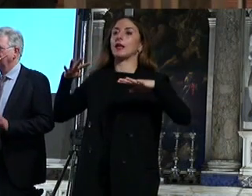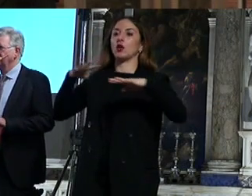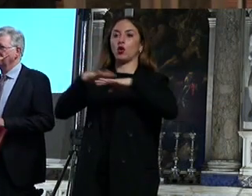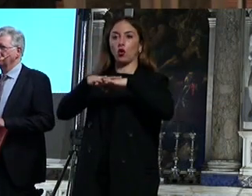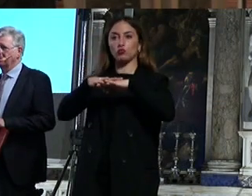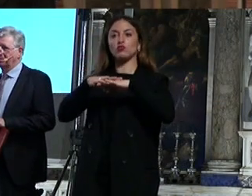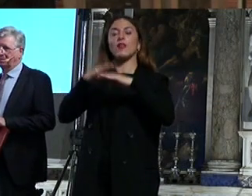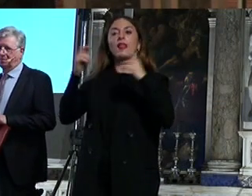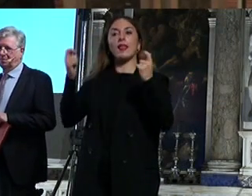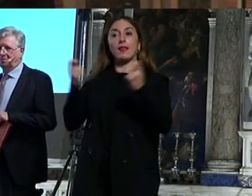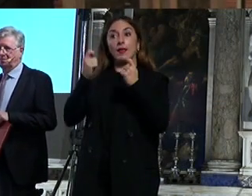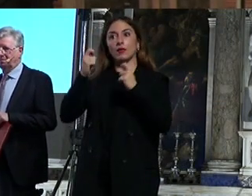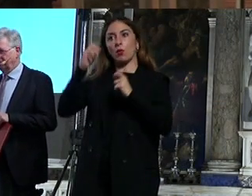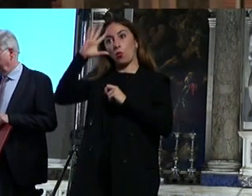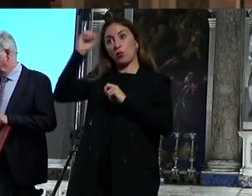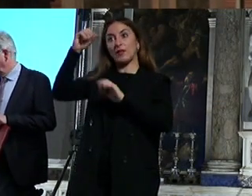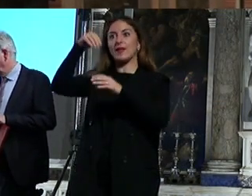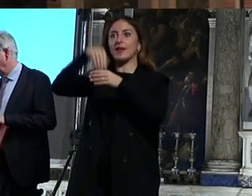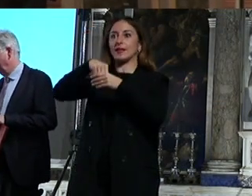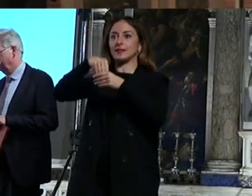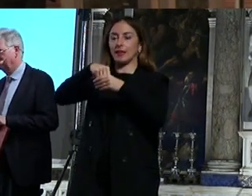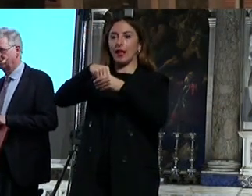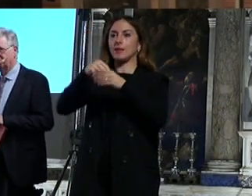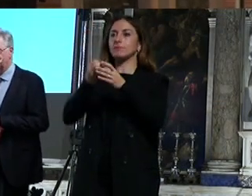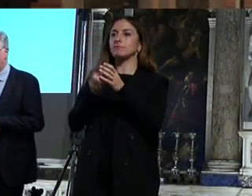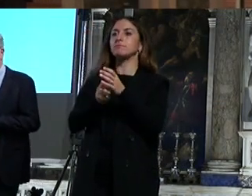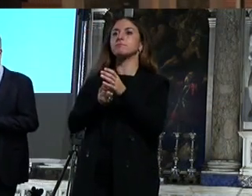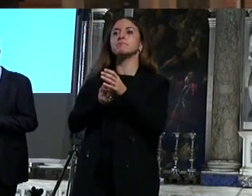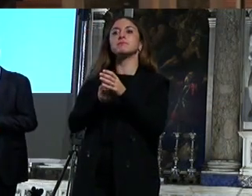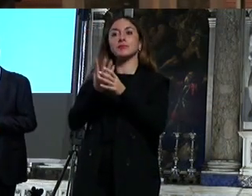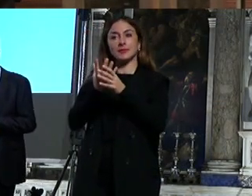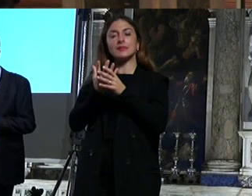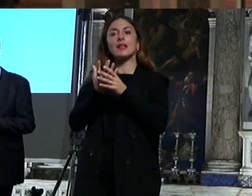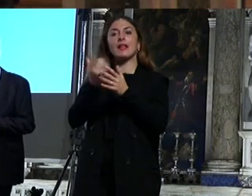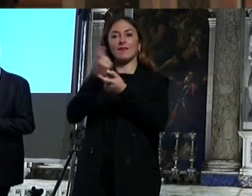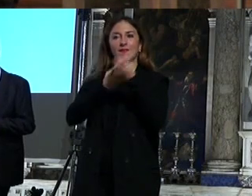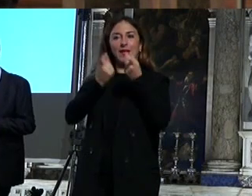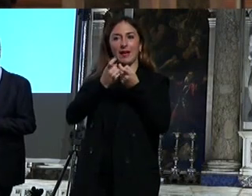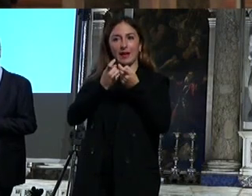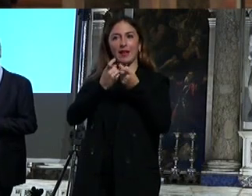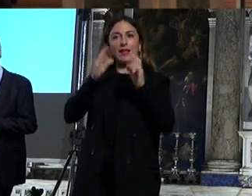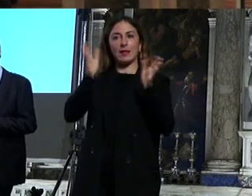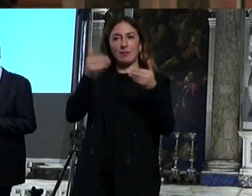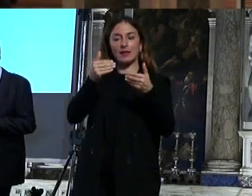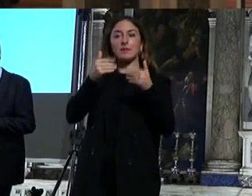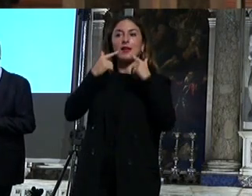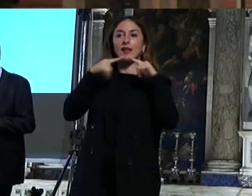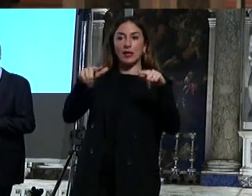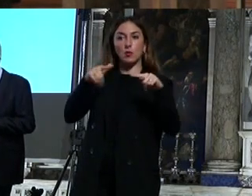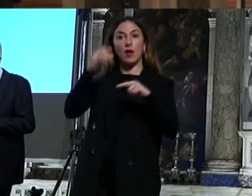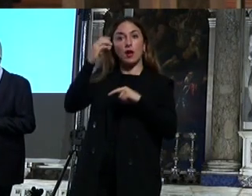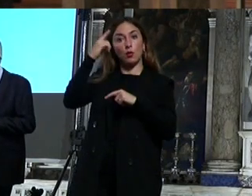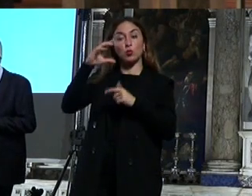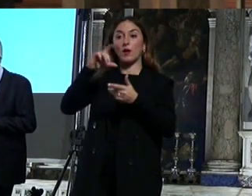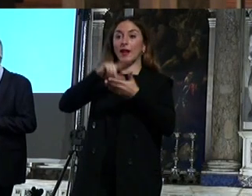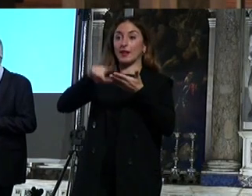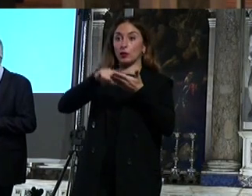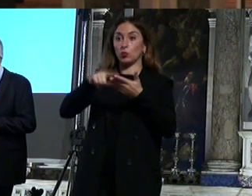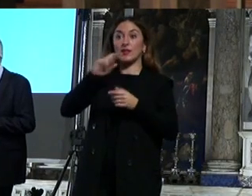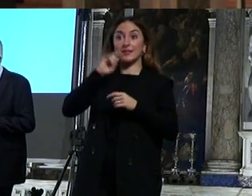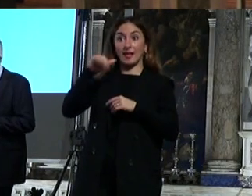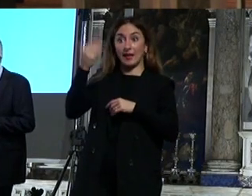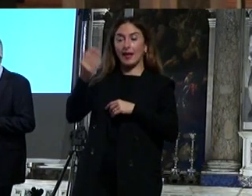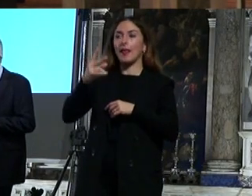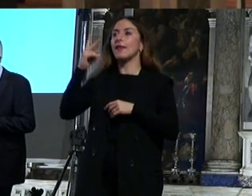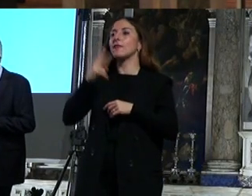un evento dell'Ateneo che è nato come un evento della Facoltà di Lingue e Letterature Straniere, ma oggi è un evento